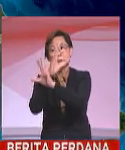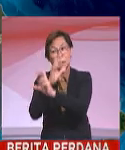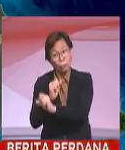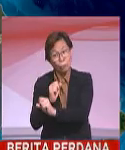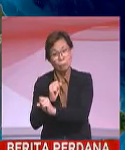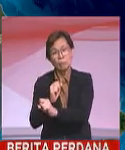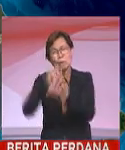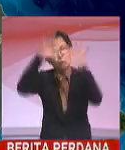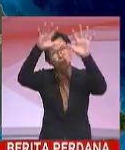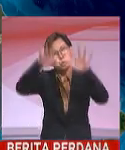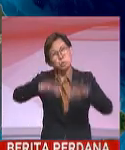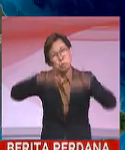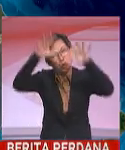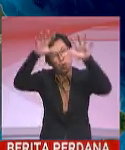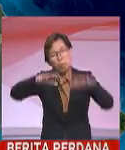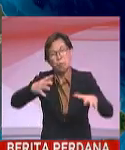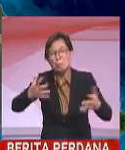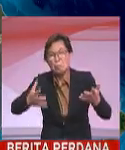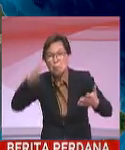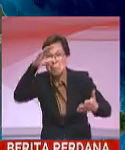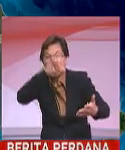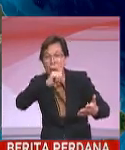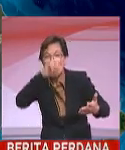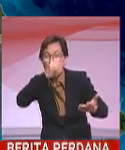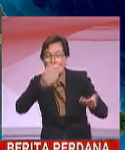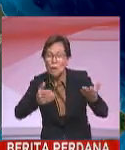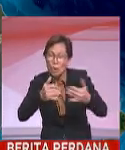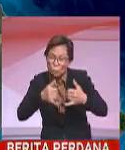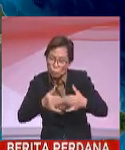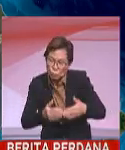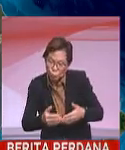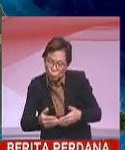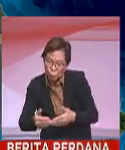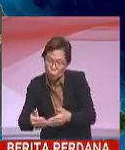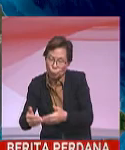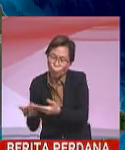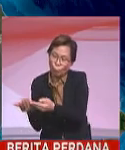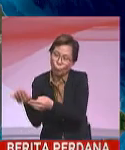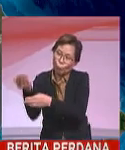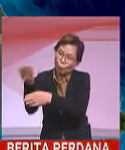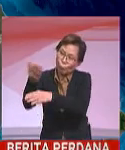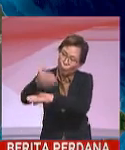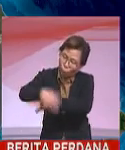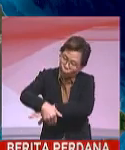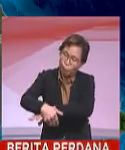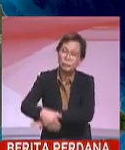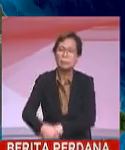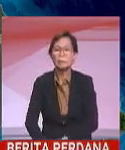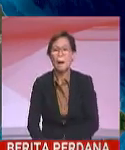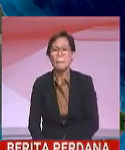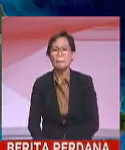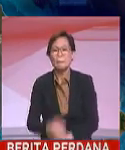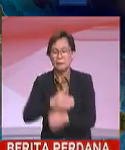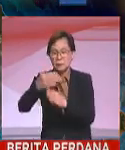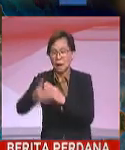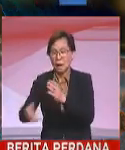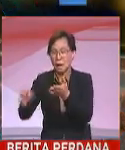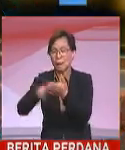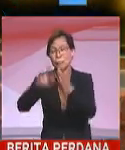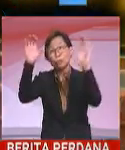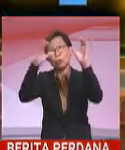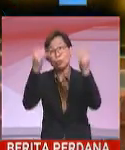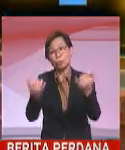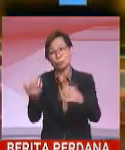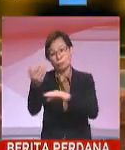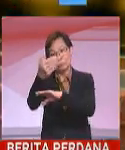keadaan cuaca yang agak lembap ini dijangkakan akan berterusan sehingga kelewat malam nanti. Baiklah, sekian sahaja laporan cuaca